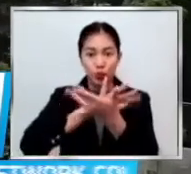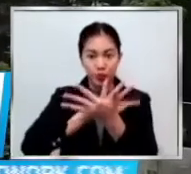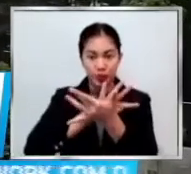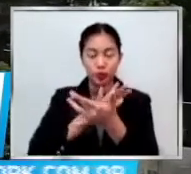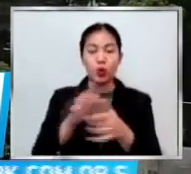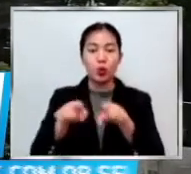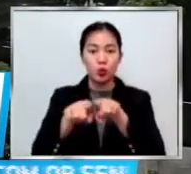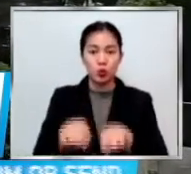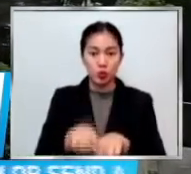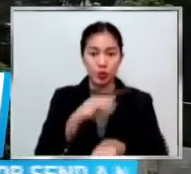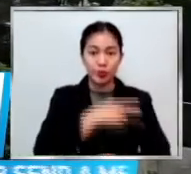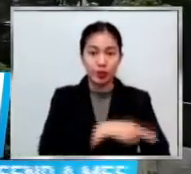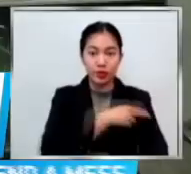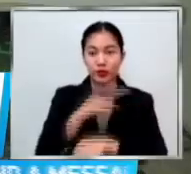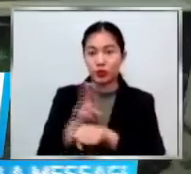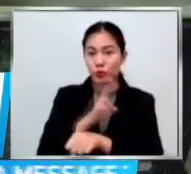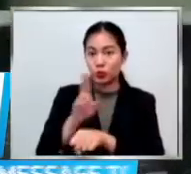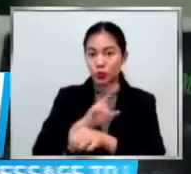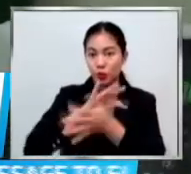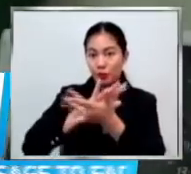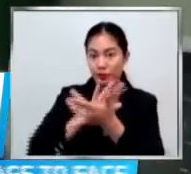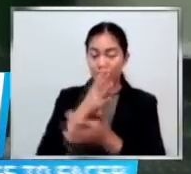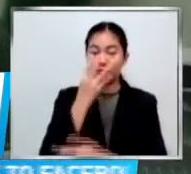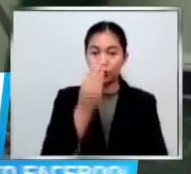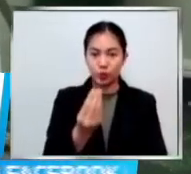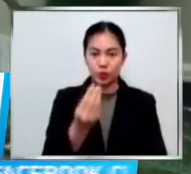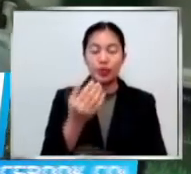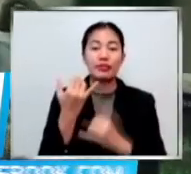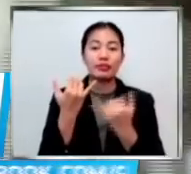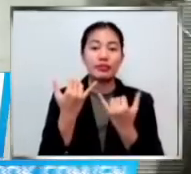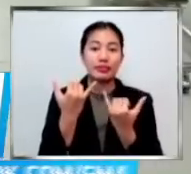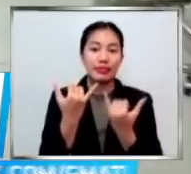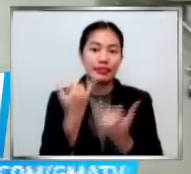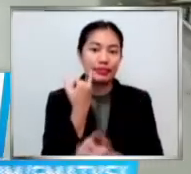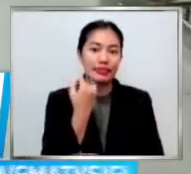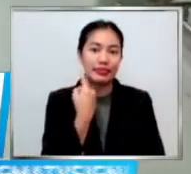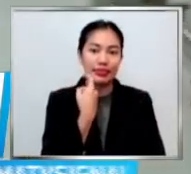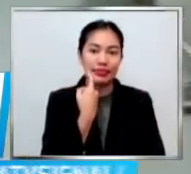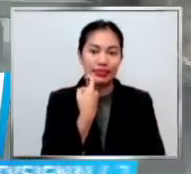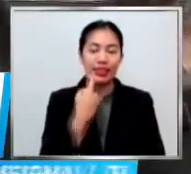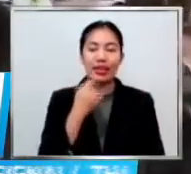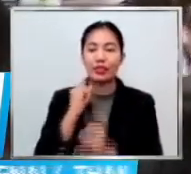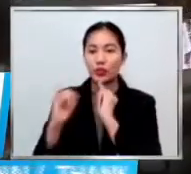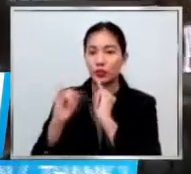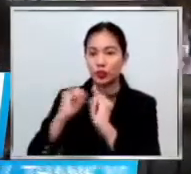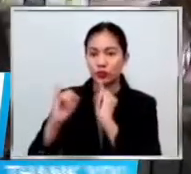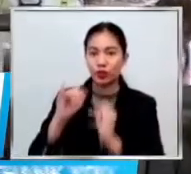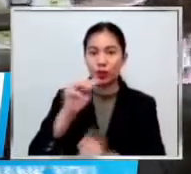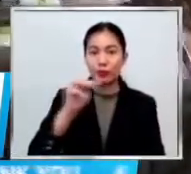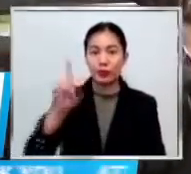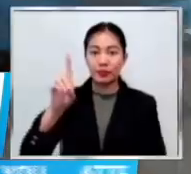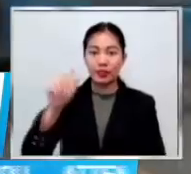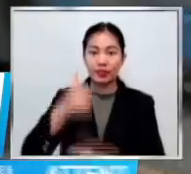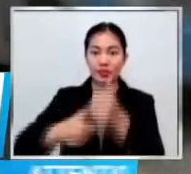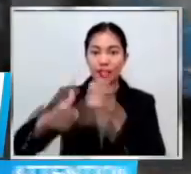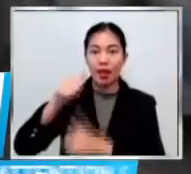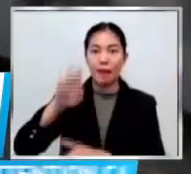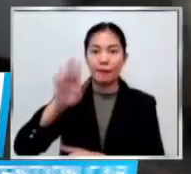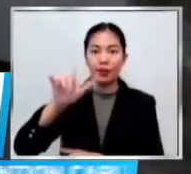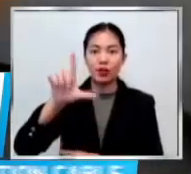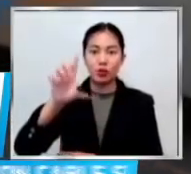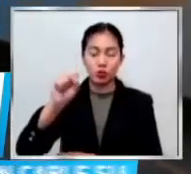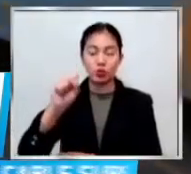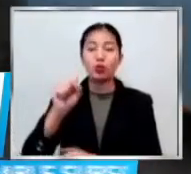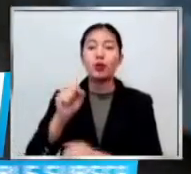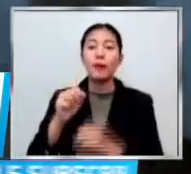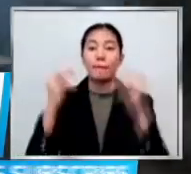Super Radio DZWB kay MMDA Chairman Benher Abalos, nagkasundo na rin ang Metro Manila Council na gawing optional ang pagsusot ng face